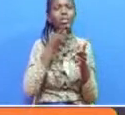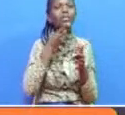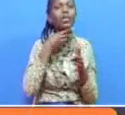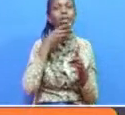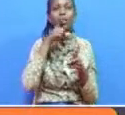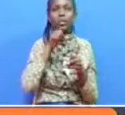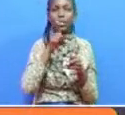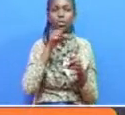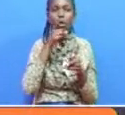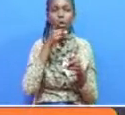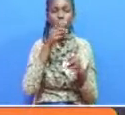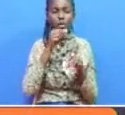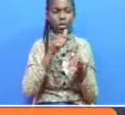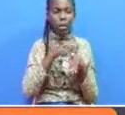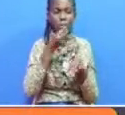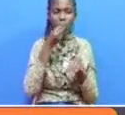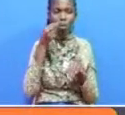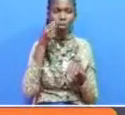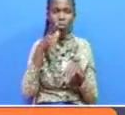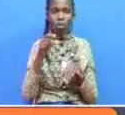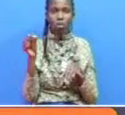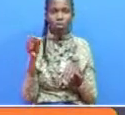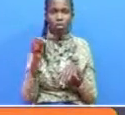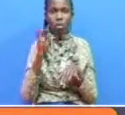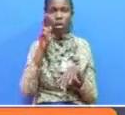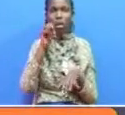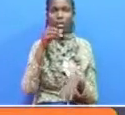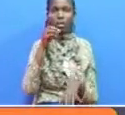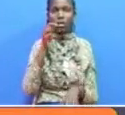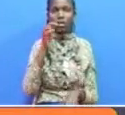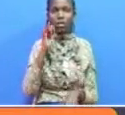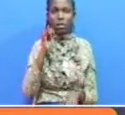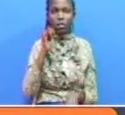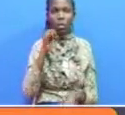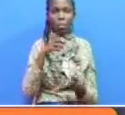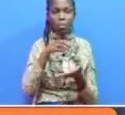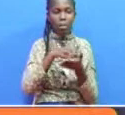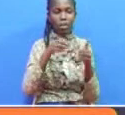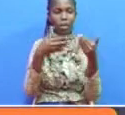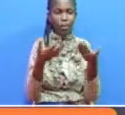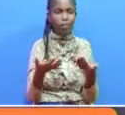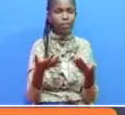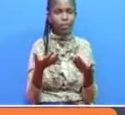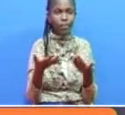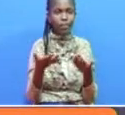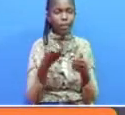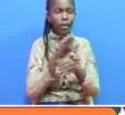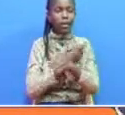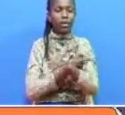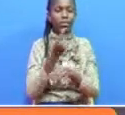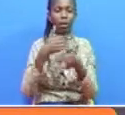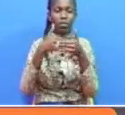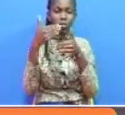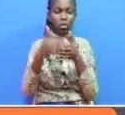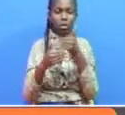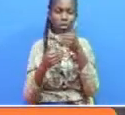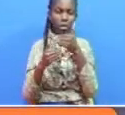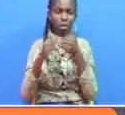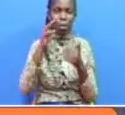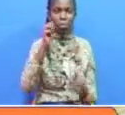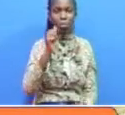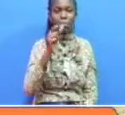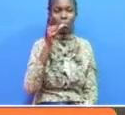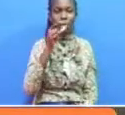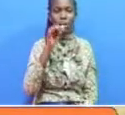ayenduka. Ati mutetu wa chamachawa ipamuandua vina ndeti ivila chuu. Mithina mevudho heti na muninu wake engineer